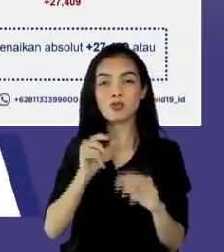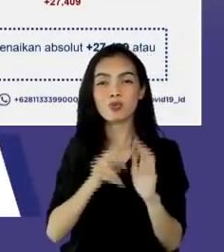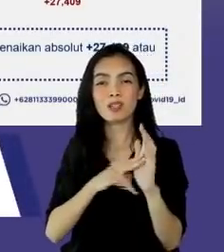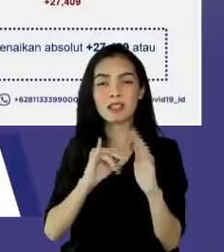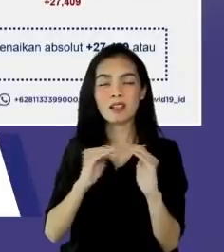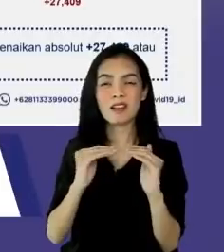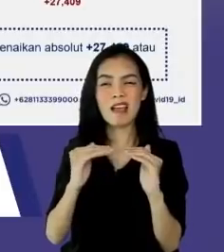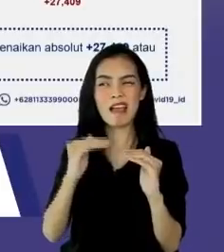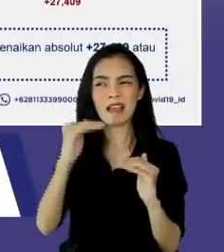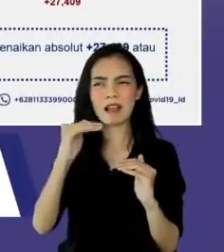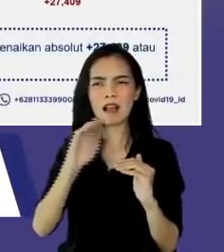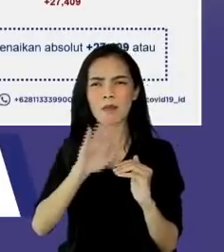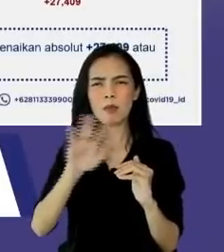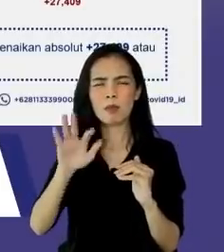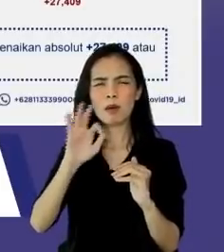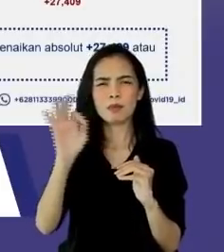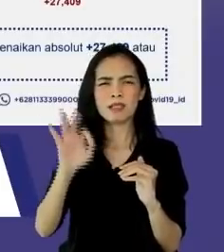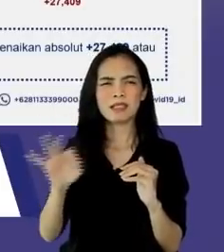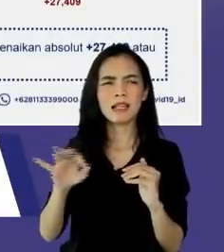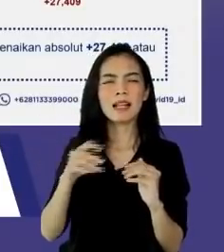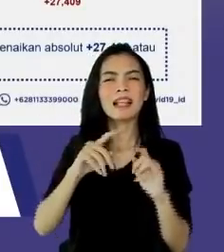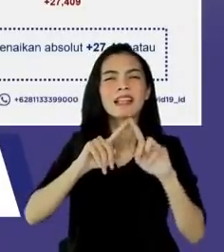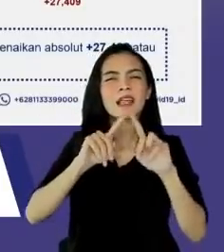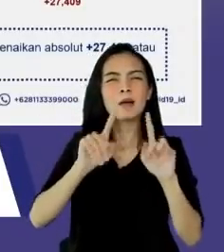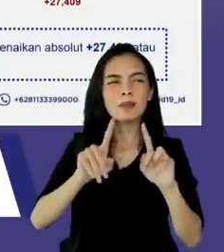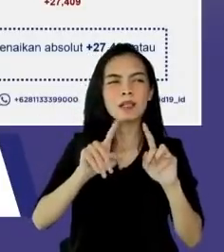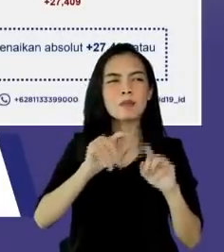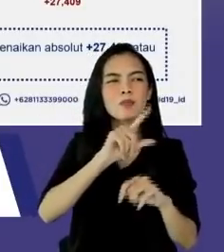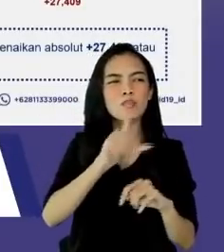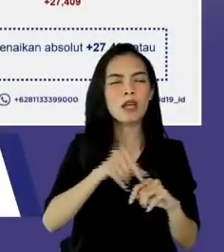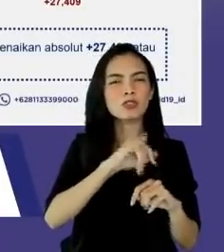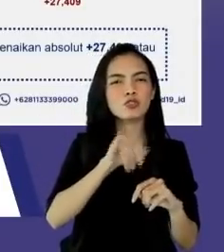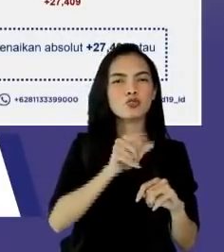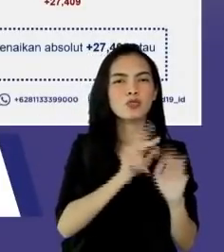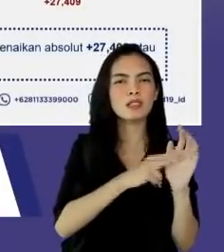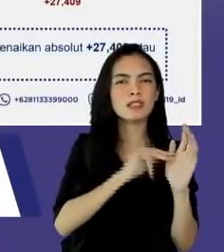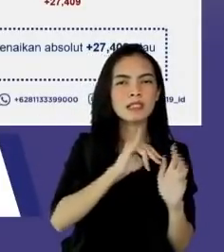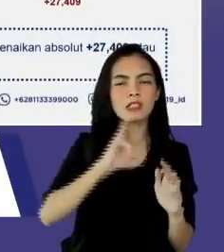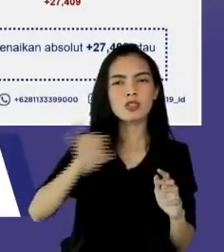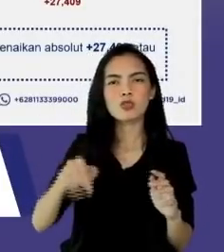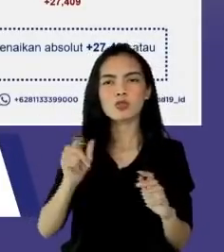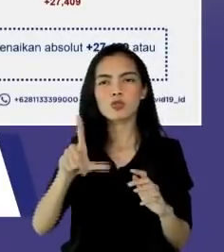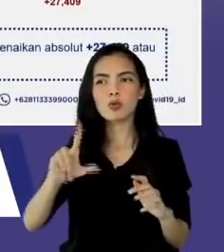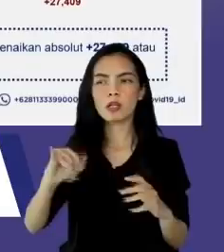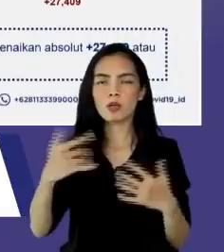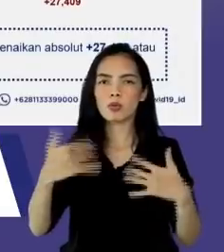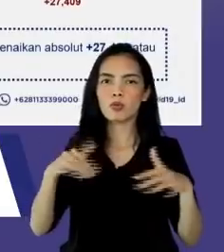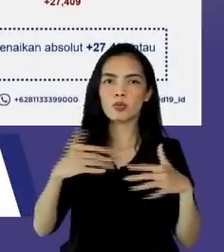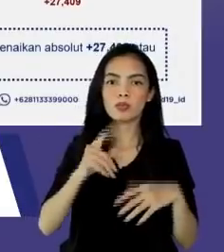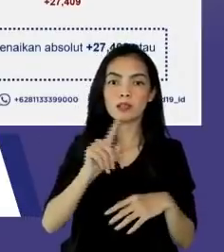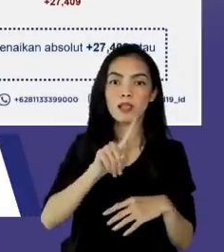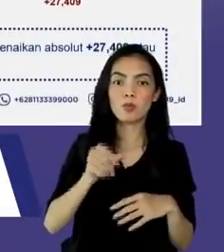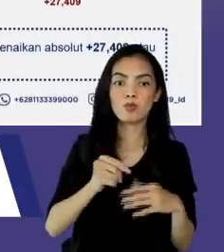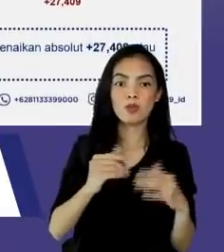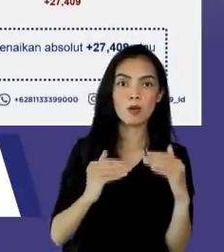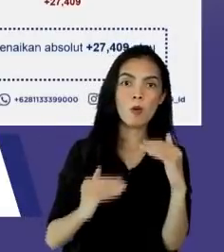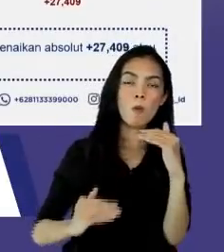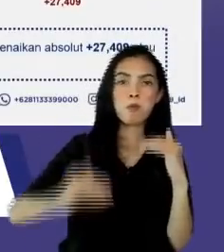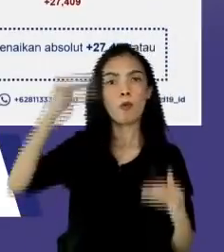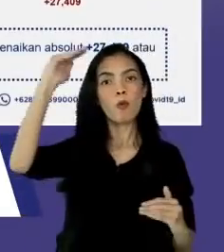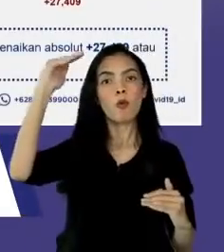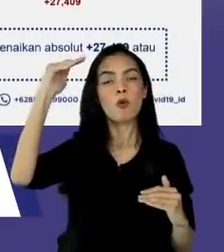drastis, yaitu naiknya sampai 55%. Tapi dari Juni ke Juli ini yang sangat rekor gitu. Dalam waktu 1 bulan